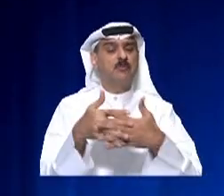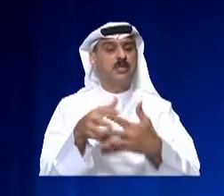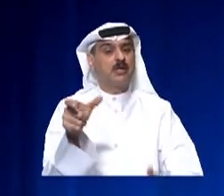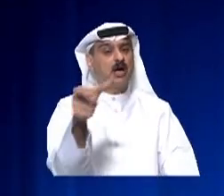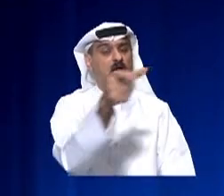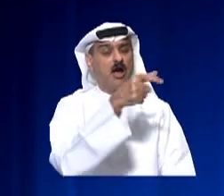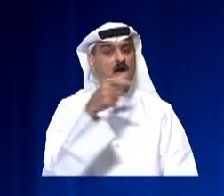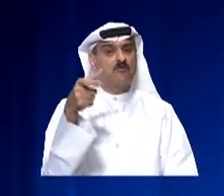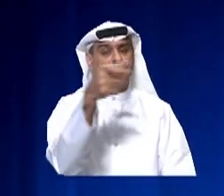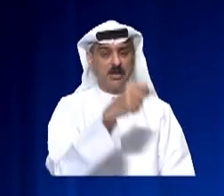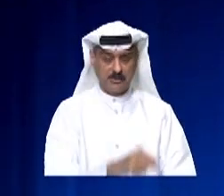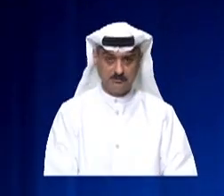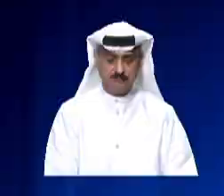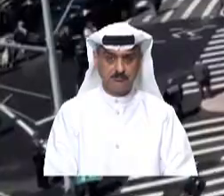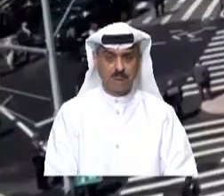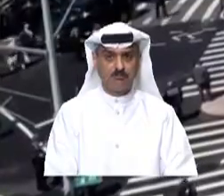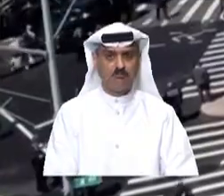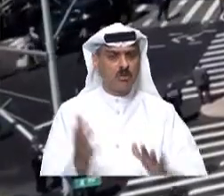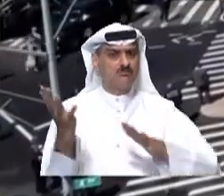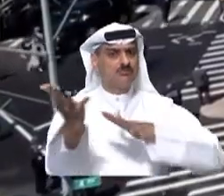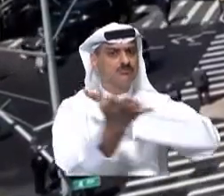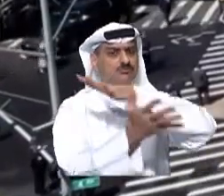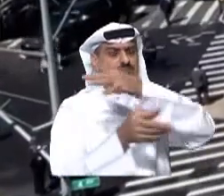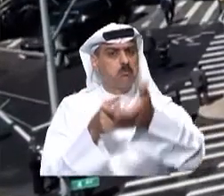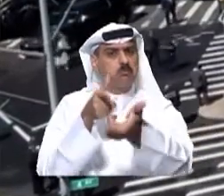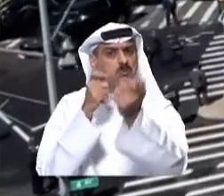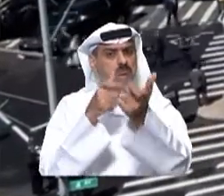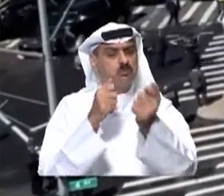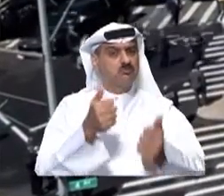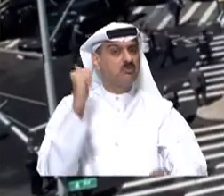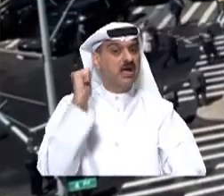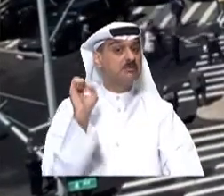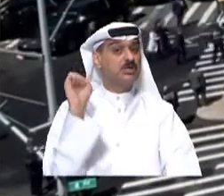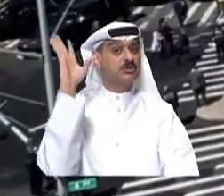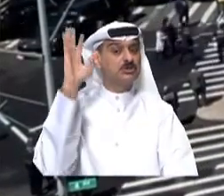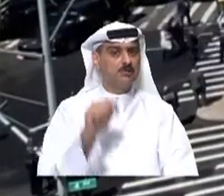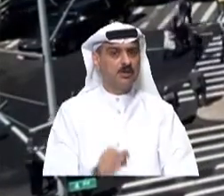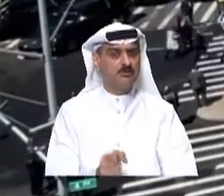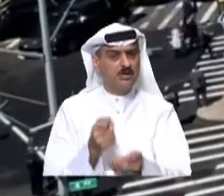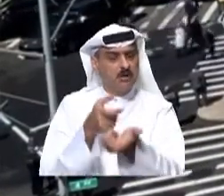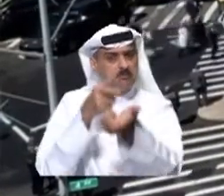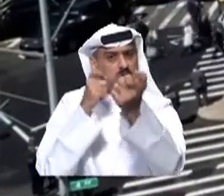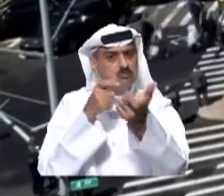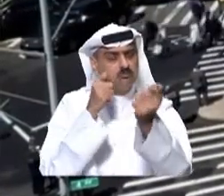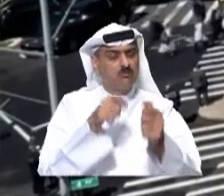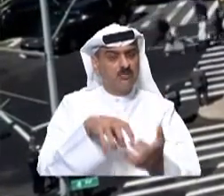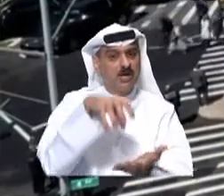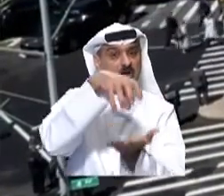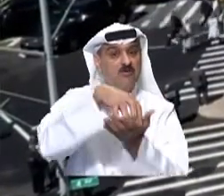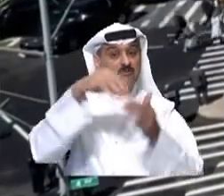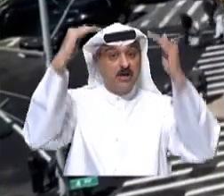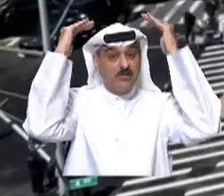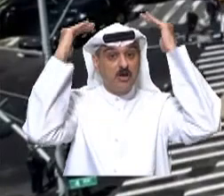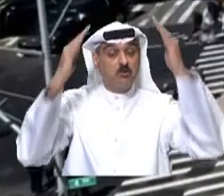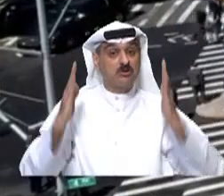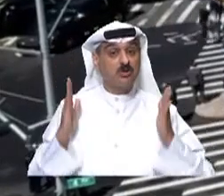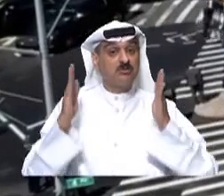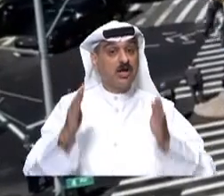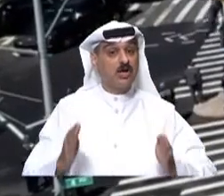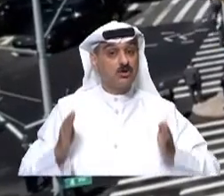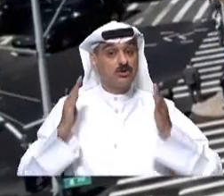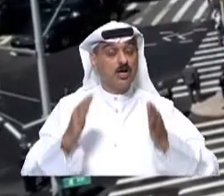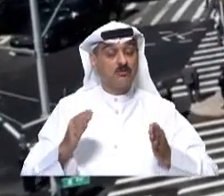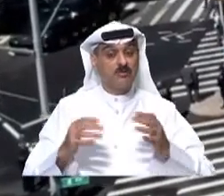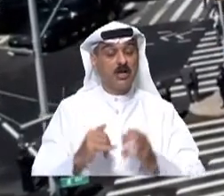اللحظات الأولى لوقوع حادث إطلاق النار صباح أمس بالتوقيت المحلي في إحدى محطات مترو الأنفاق في